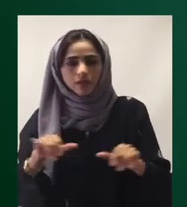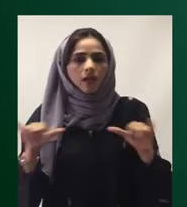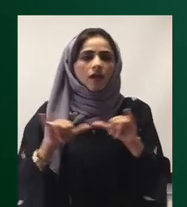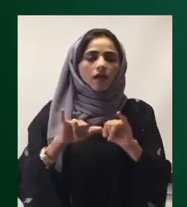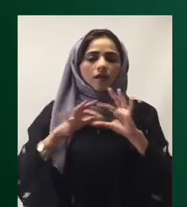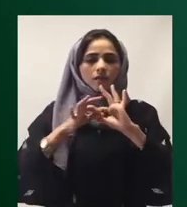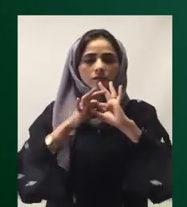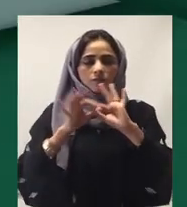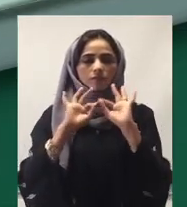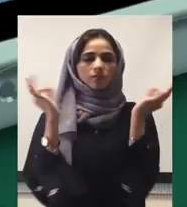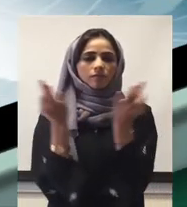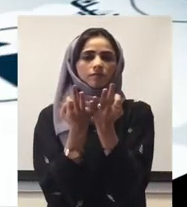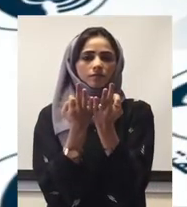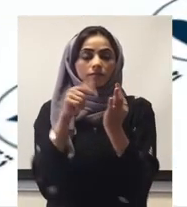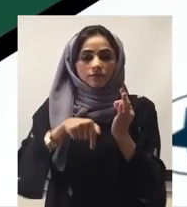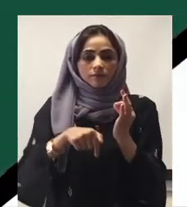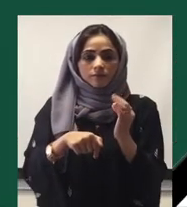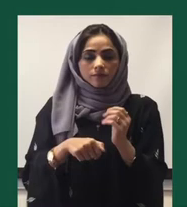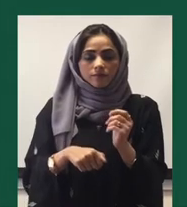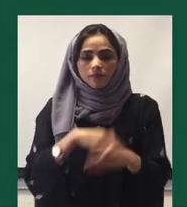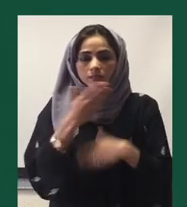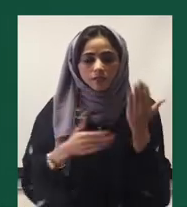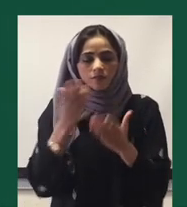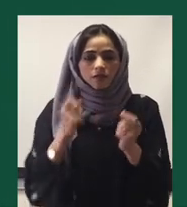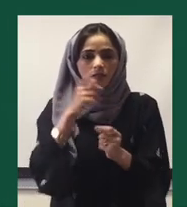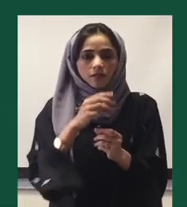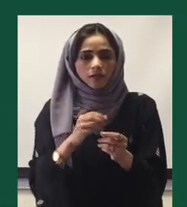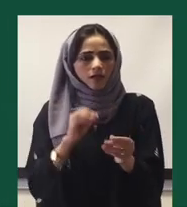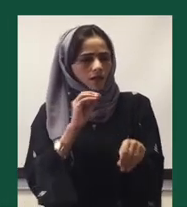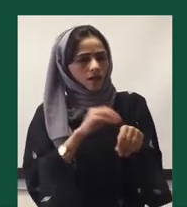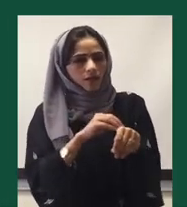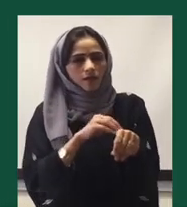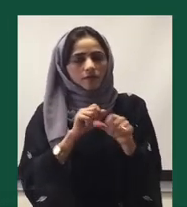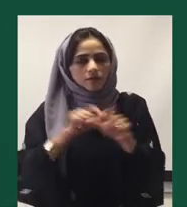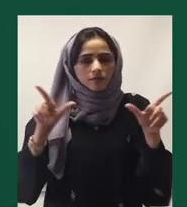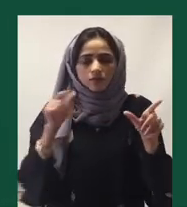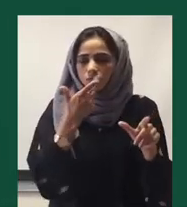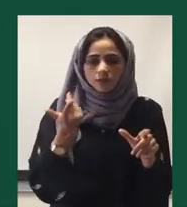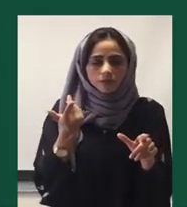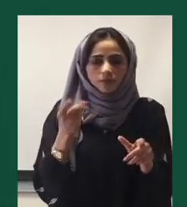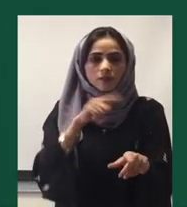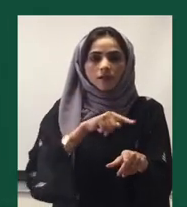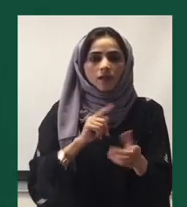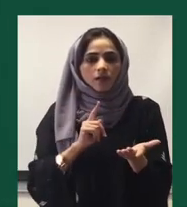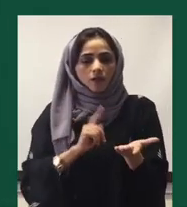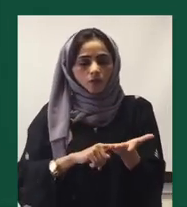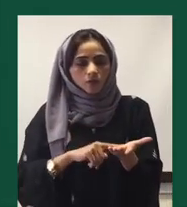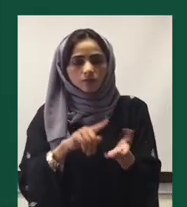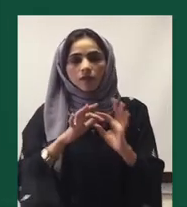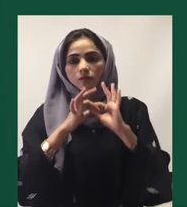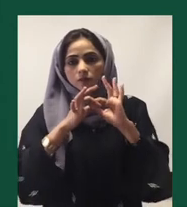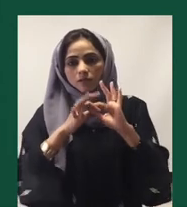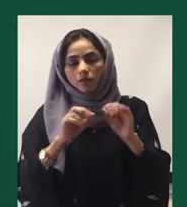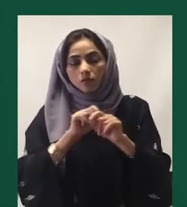التواصل الاجتماعي. لتفعيل خدمة الإبلاغ والدعم الفني يقدم التطبيق وجهة الاتصال